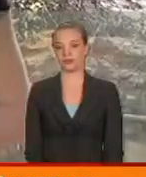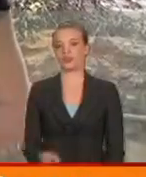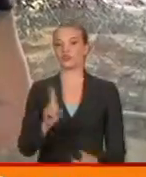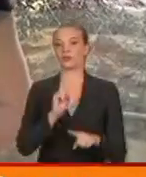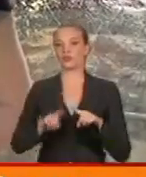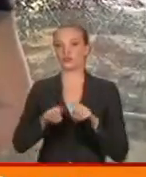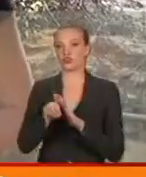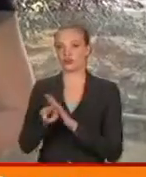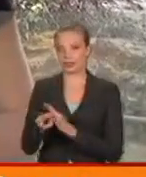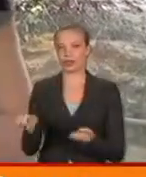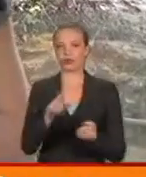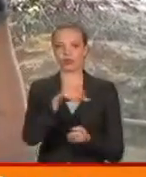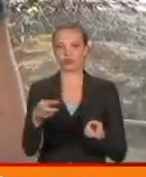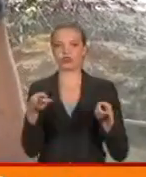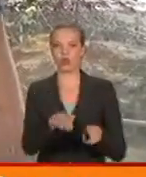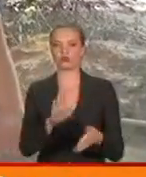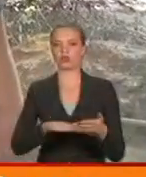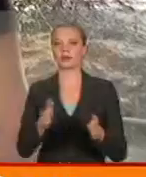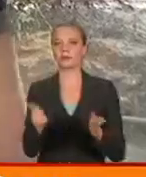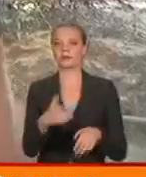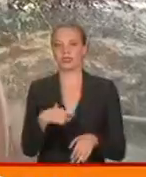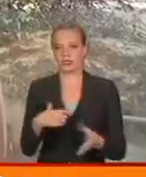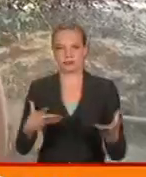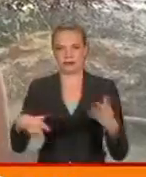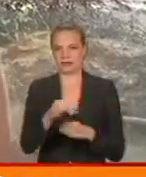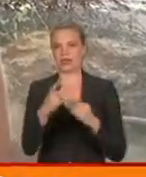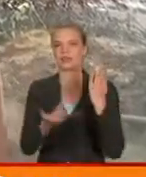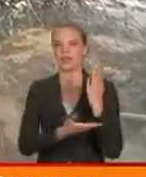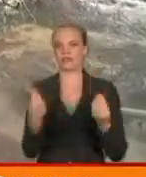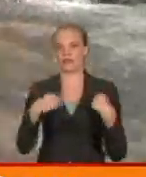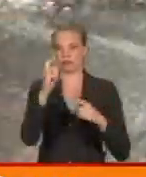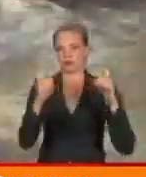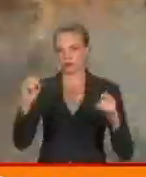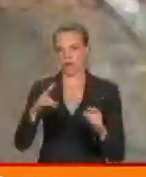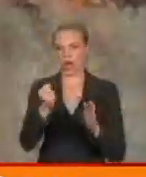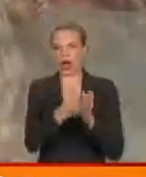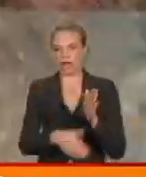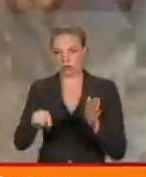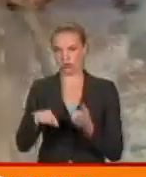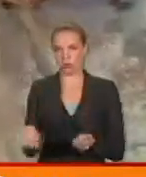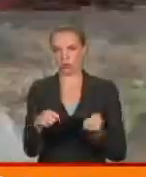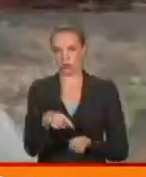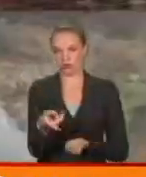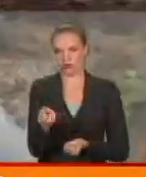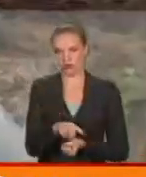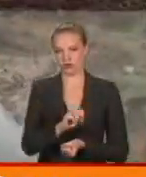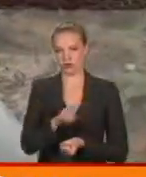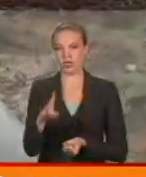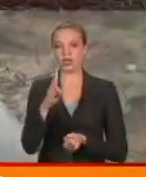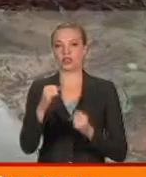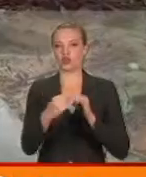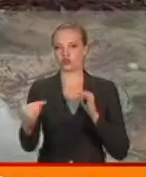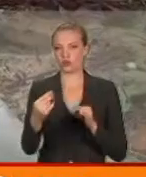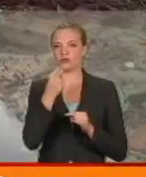Аби швидше втекти, копачі залишають після себе усе. На деревах одяг, а в копанках – лопати. На імпровізованому столі